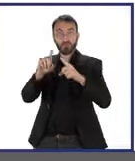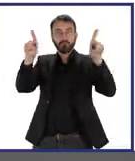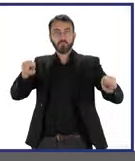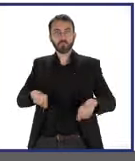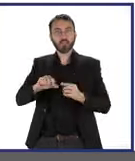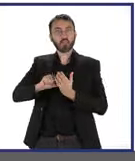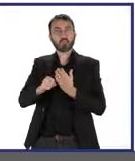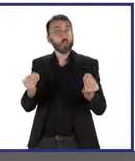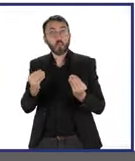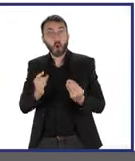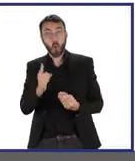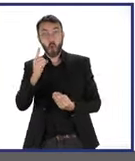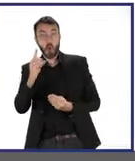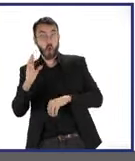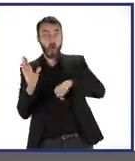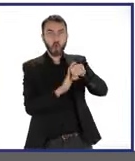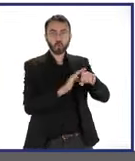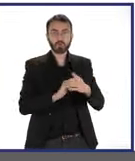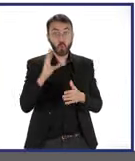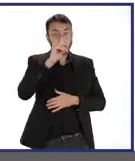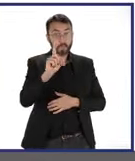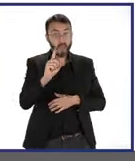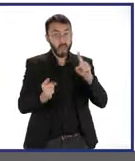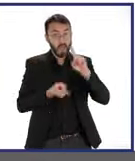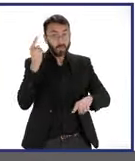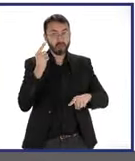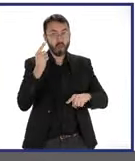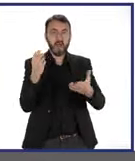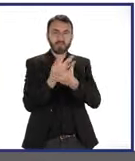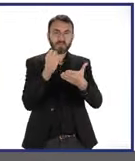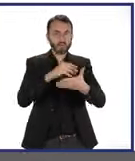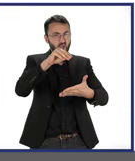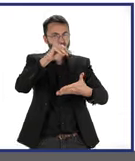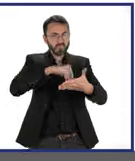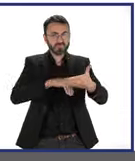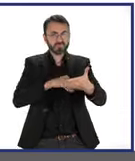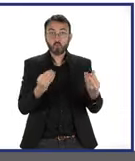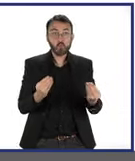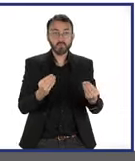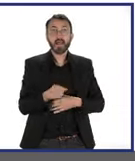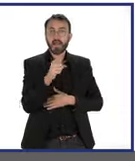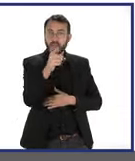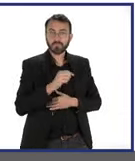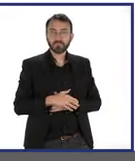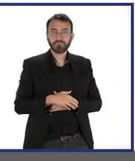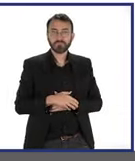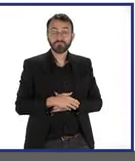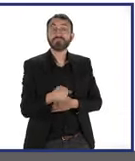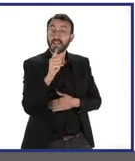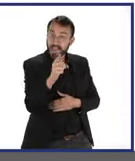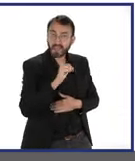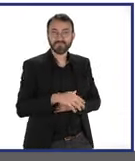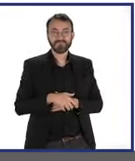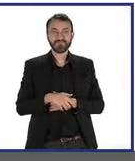fiche d'identification en haut à gauche. Sans oublier, et c'est très important, de compléter les informations